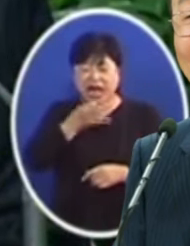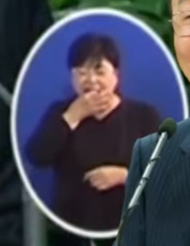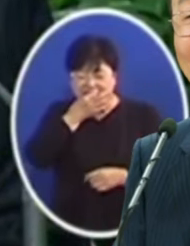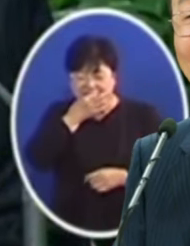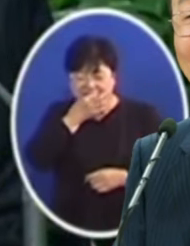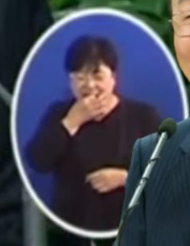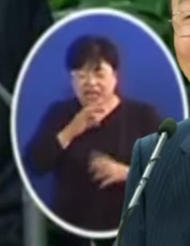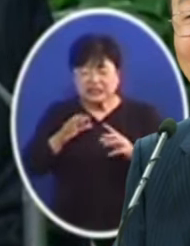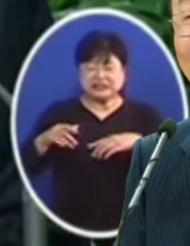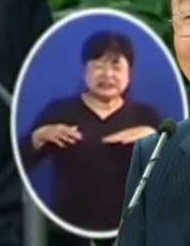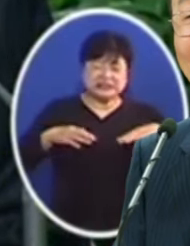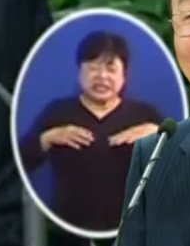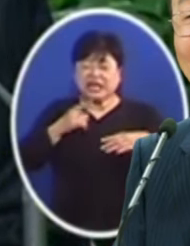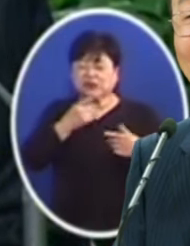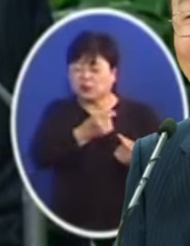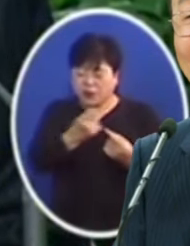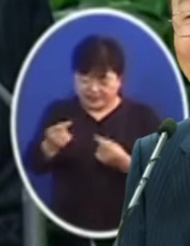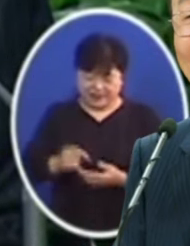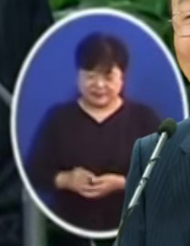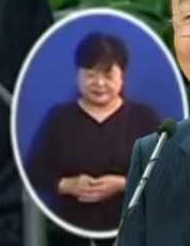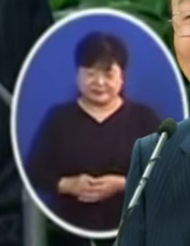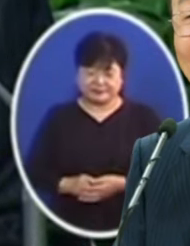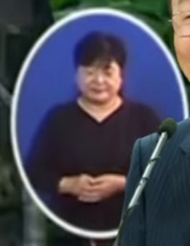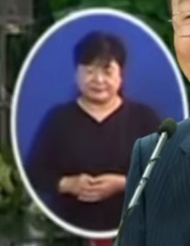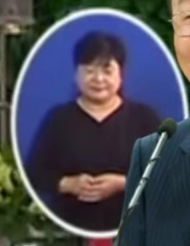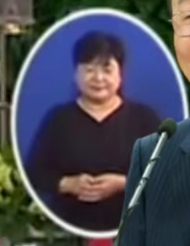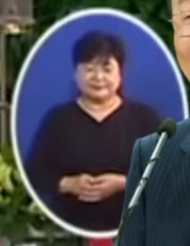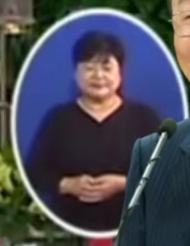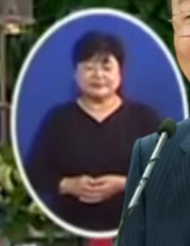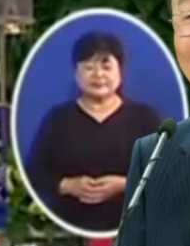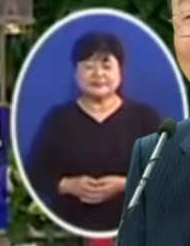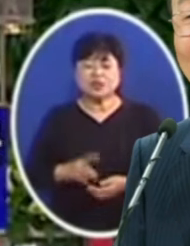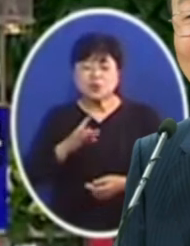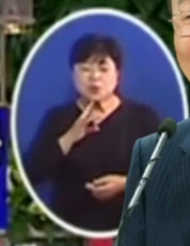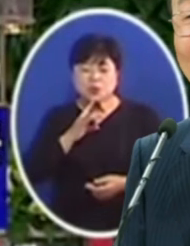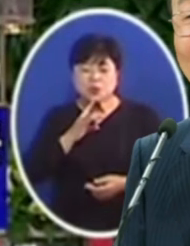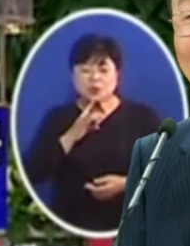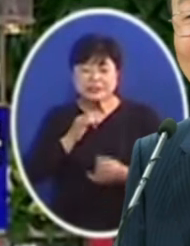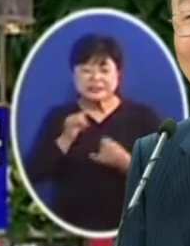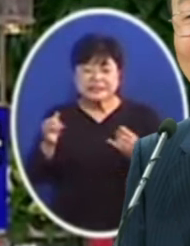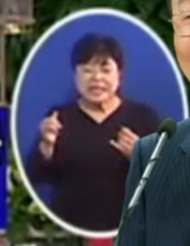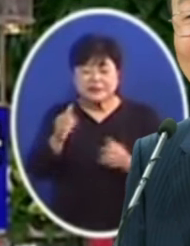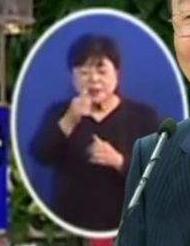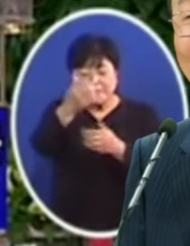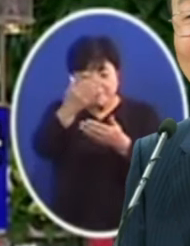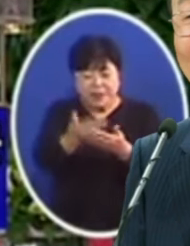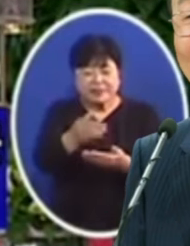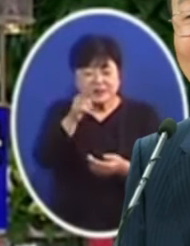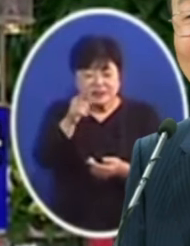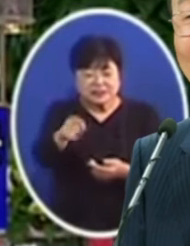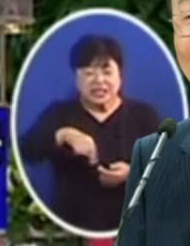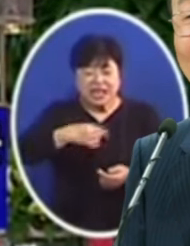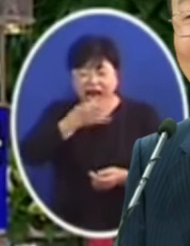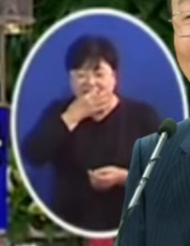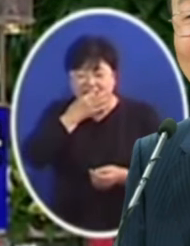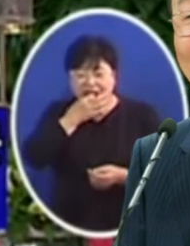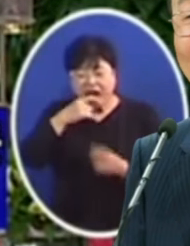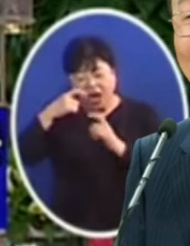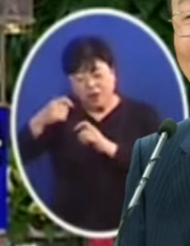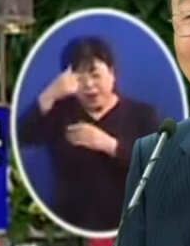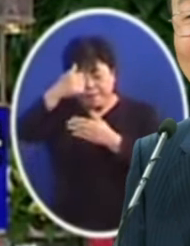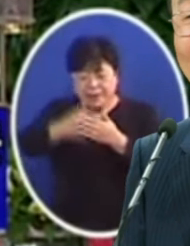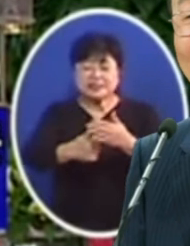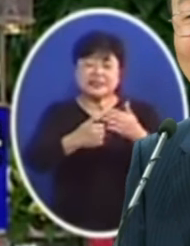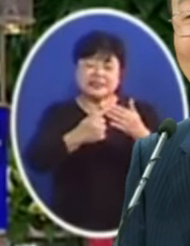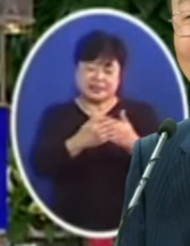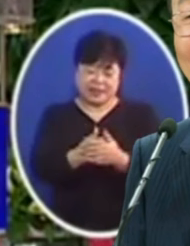세상 자랑이라고 말하는 것입니다. 야고보서 1장 14절로 15절에 오직 각 사람이 시험을 받는 것은 자기 욕심에 끌려